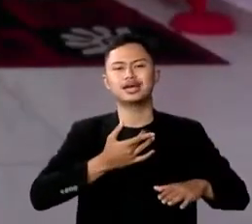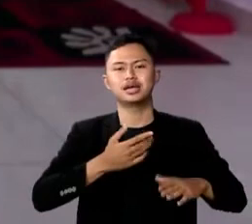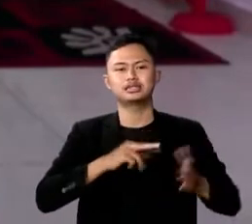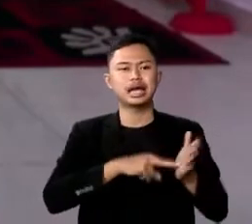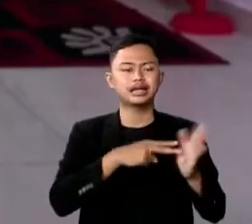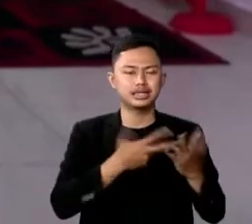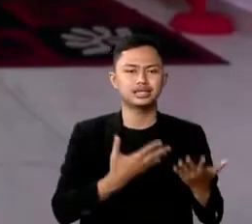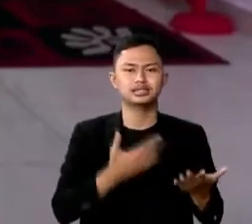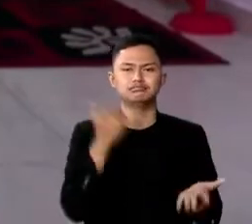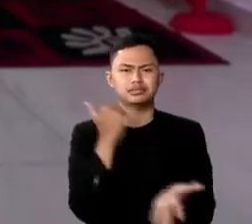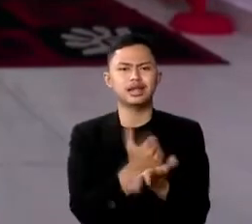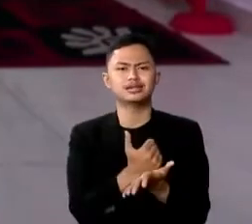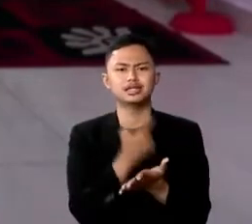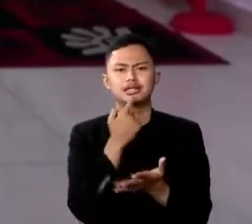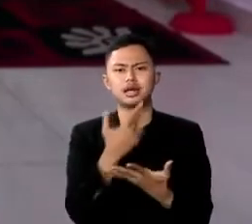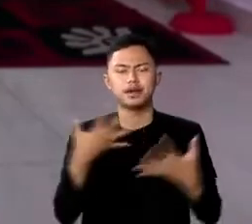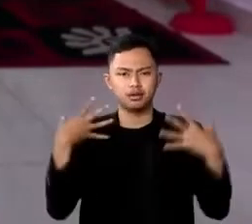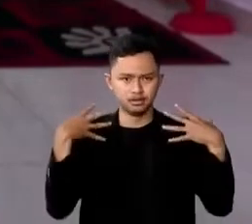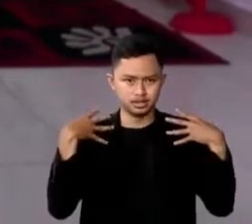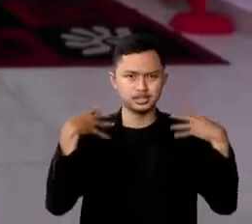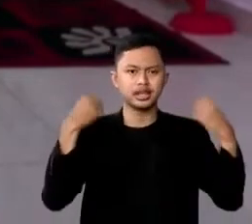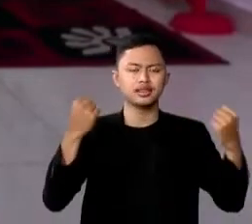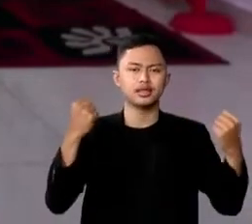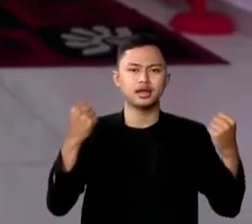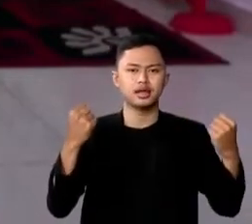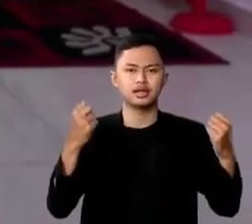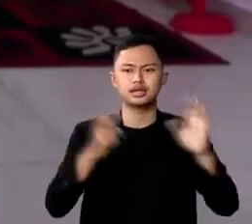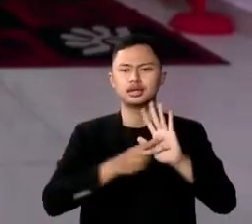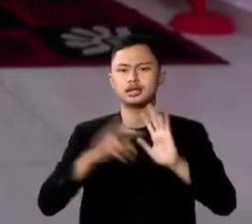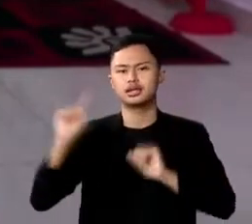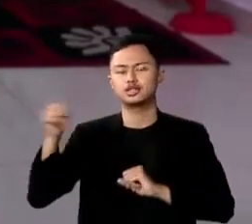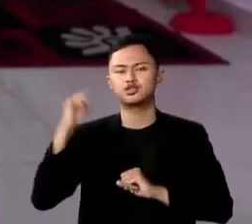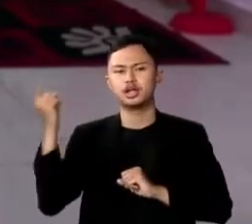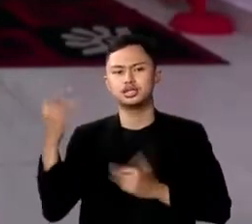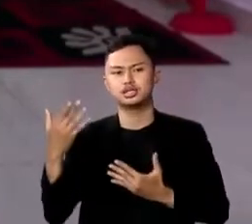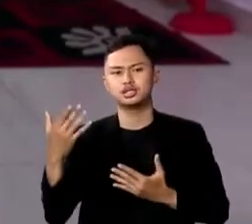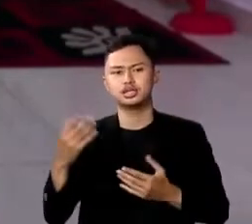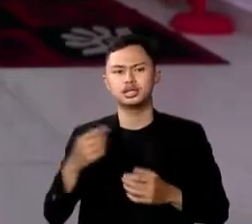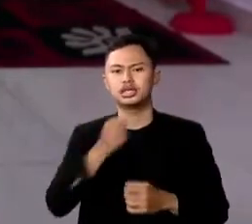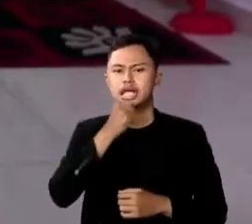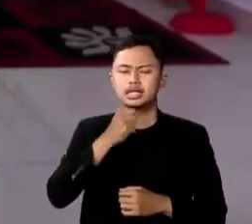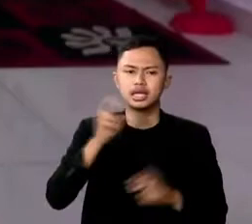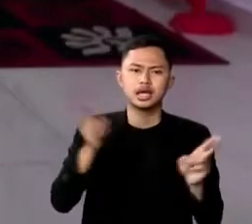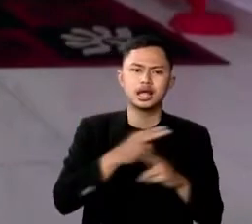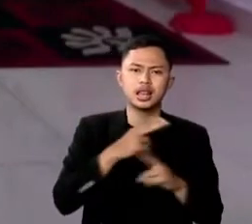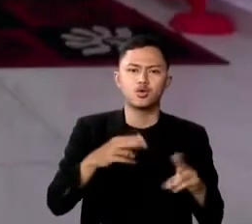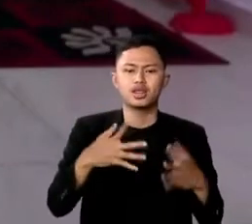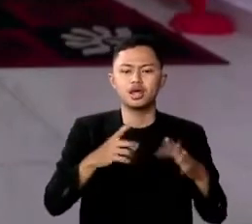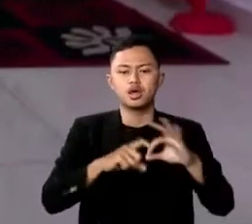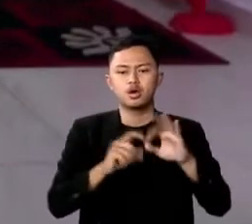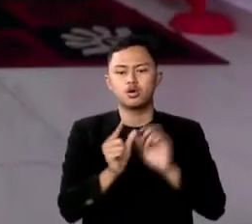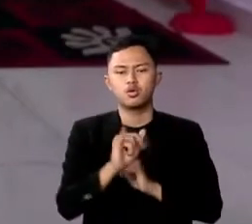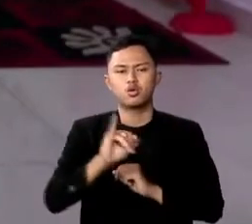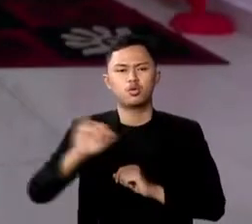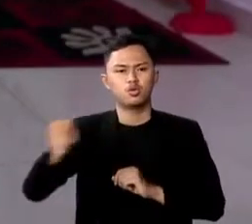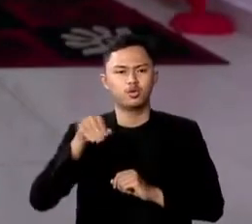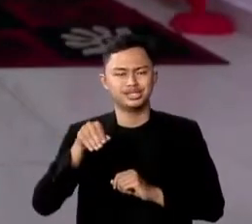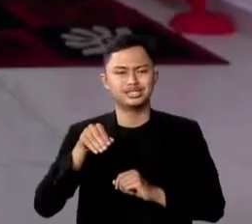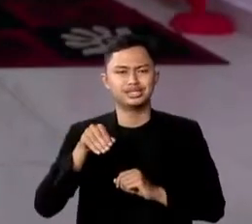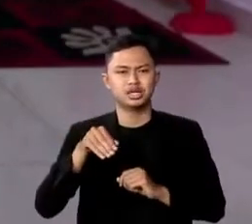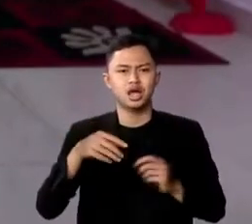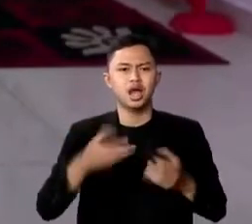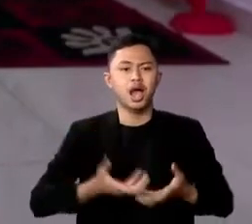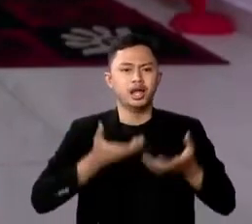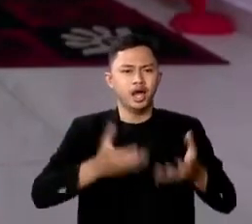yang nyata yang media tentang kesehatan tentang nasionalisme bisa menyanyikan lagu atau dengan kuis aneka kuis berhadiah